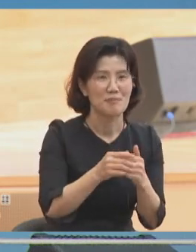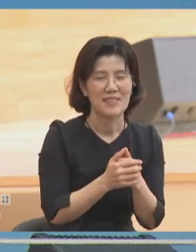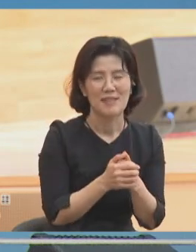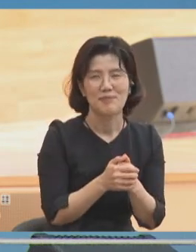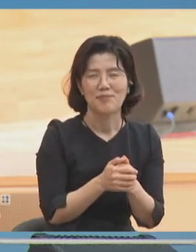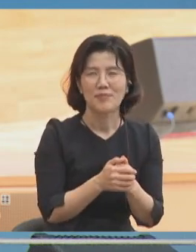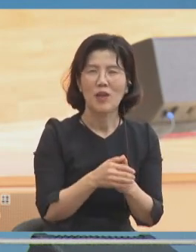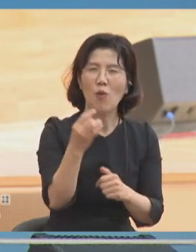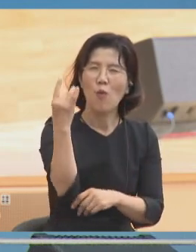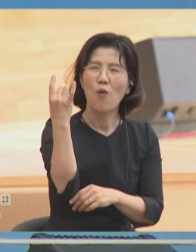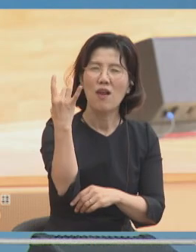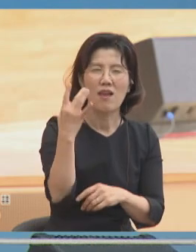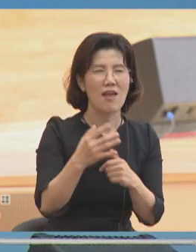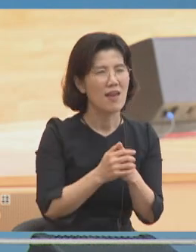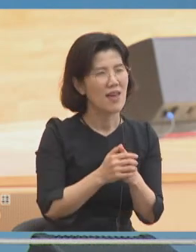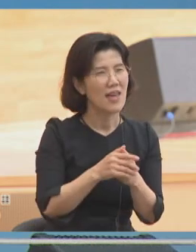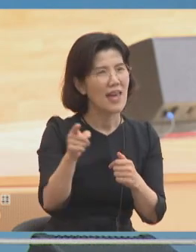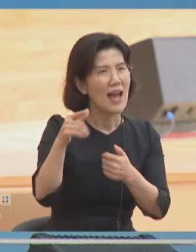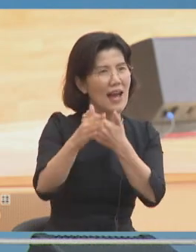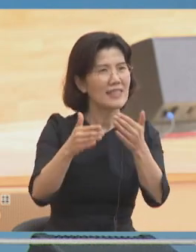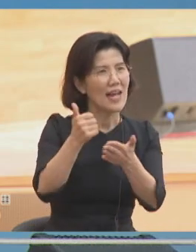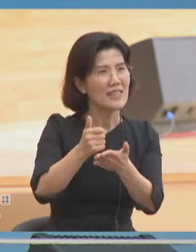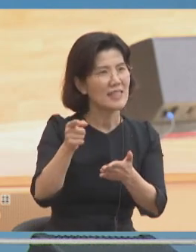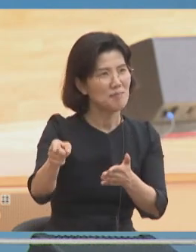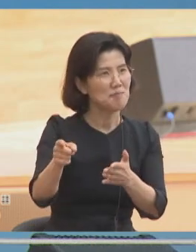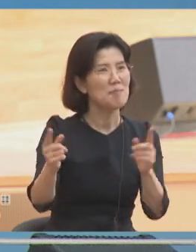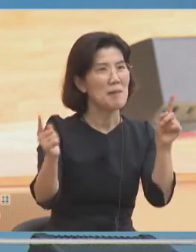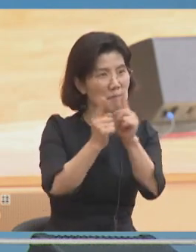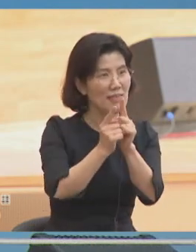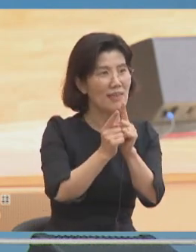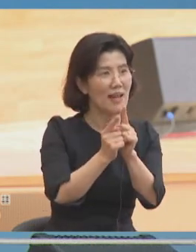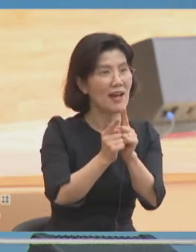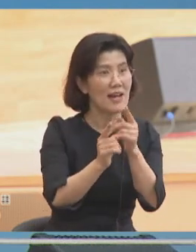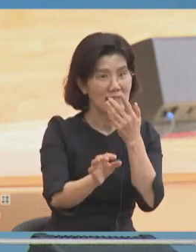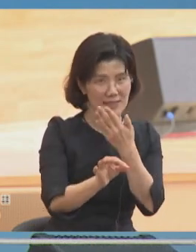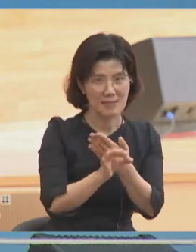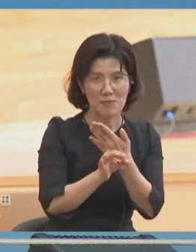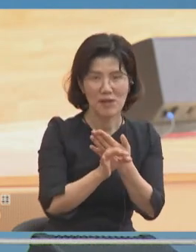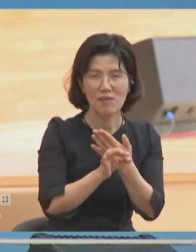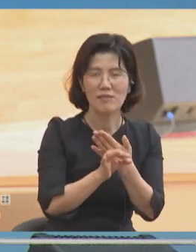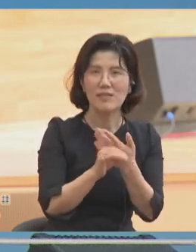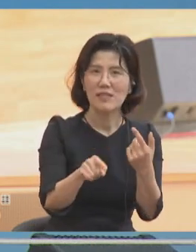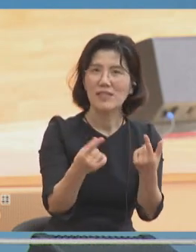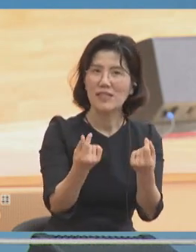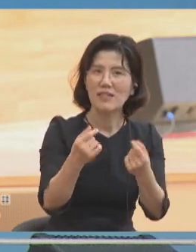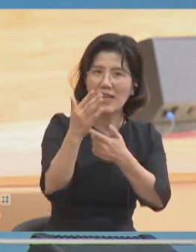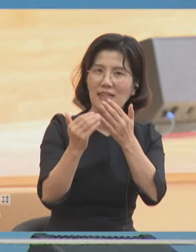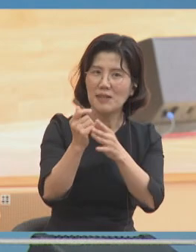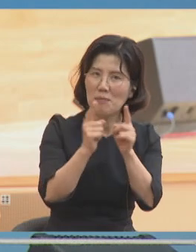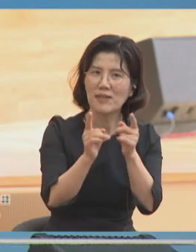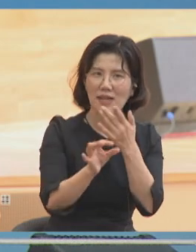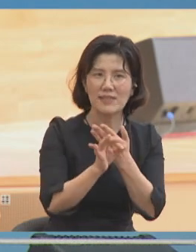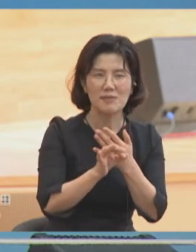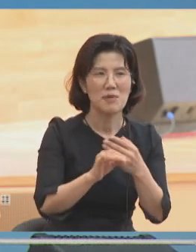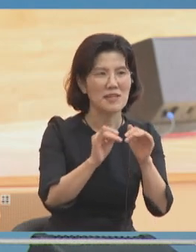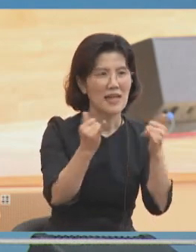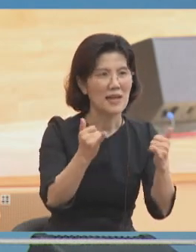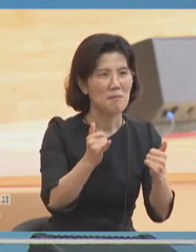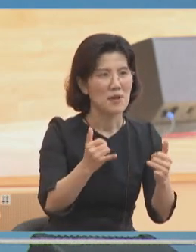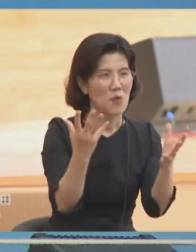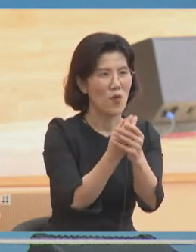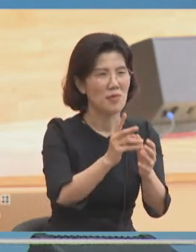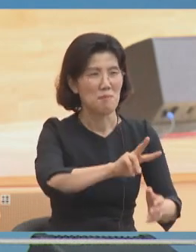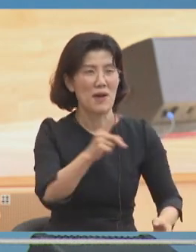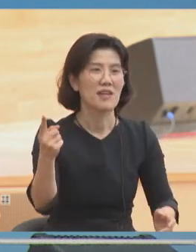만났으면 인생이 180도 달라져야죠 이런 하나님을 여러분들 만났다 생각 해보십시오 성경에 많은 인물들이 이런 하나님을